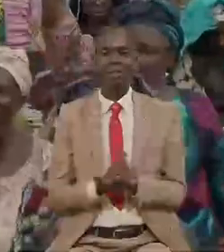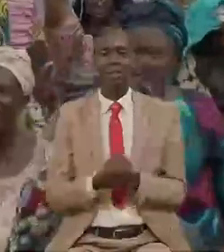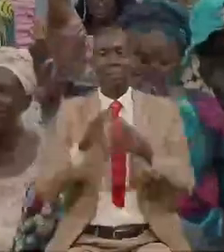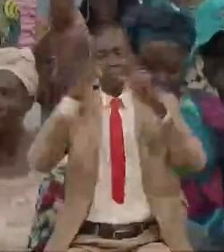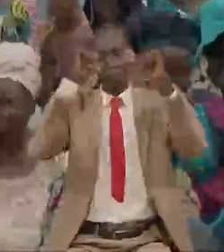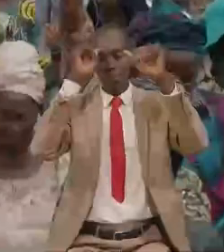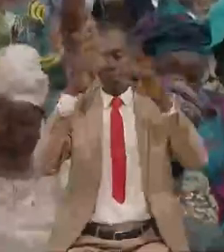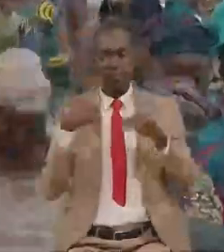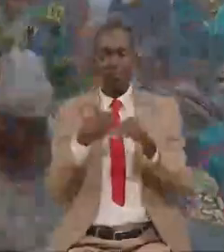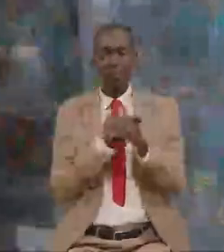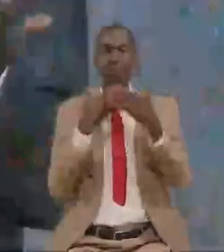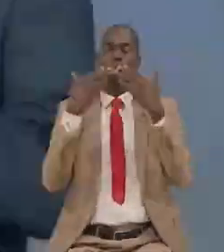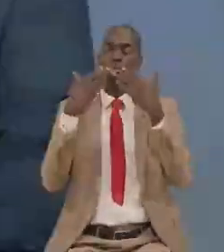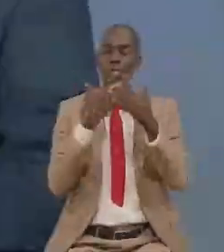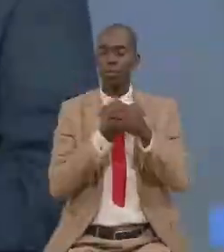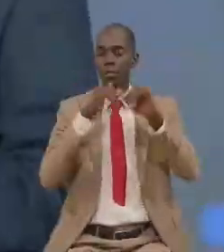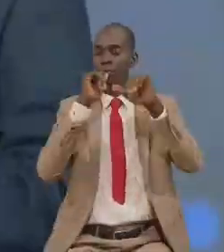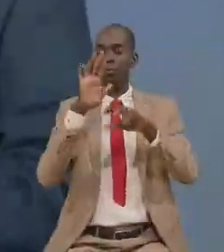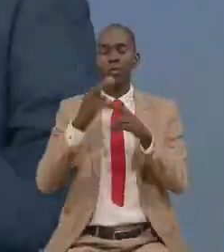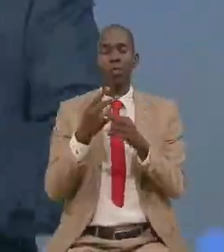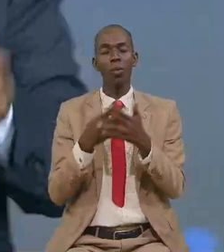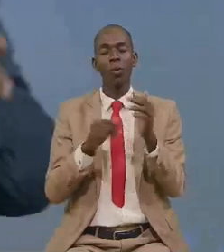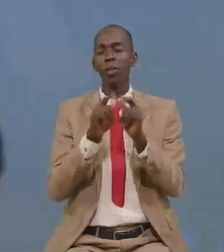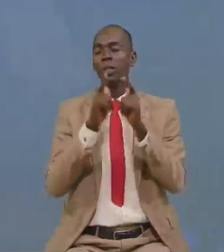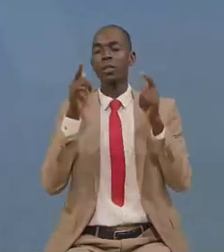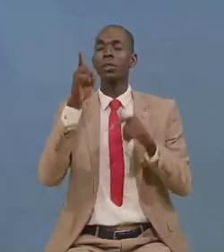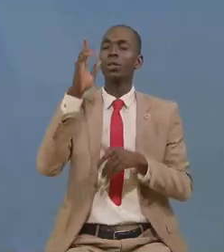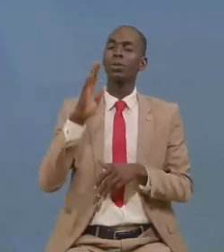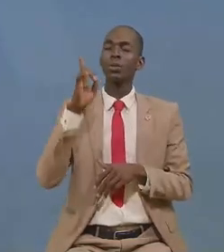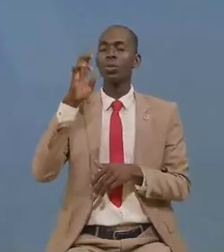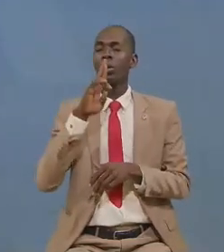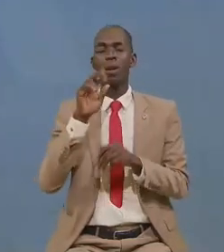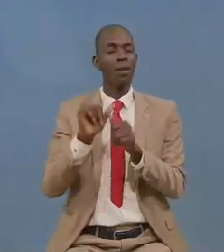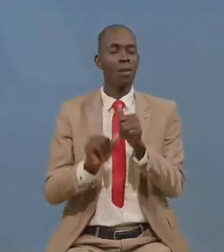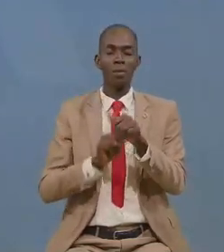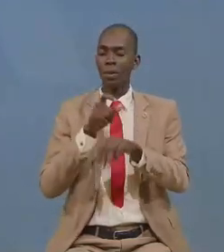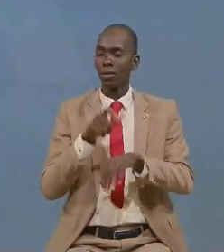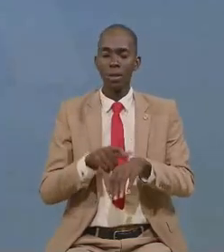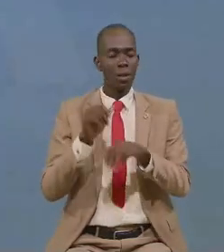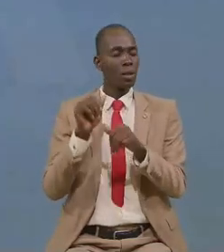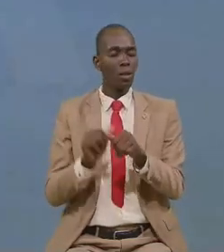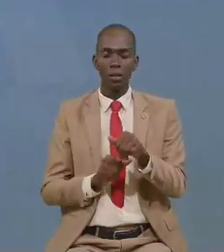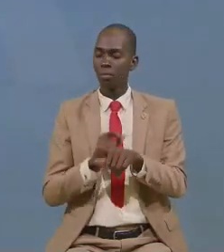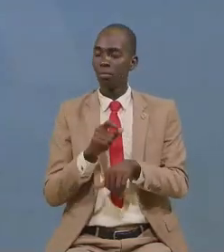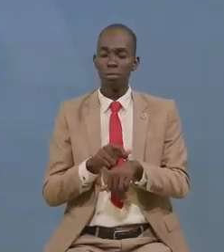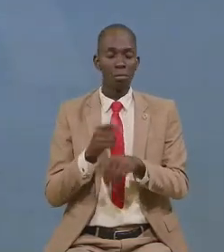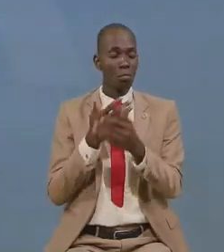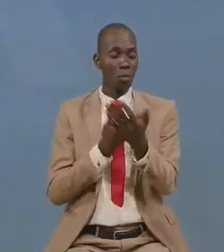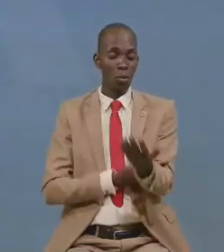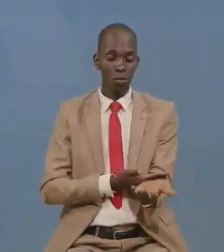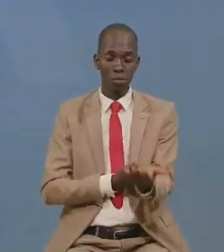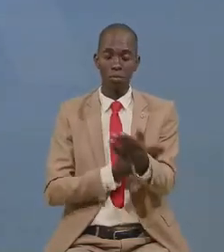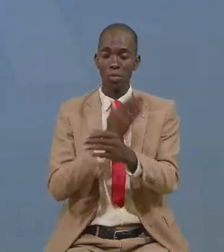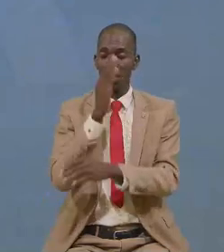Père, nous te remercions, nous bénissons ton nom. Quel grand Dieu es-tu? À tout moment, chaque moment, matin,